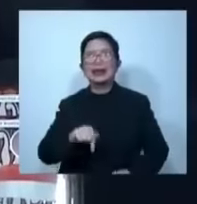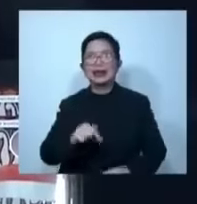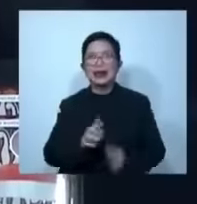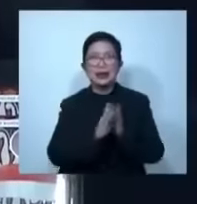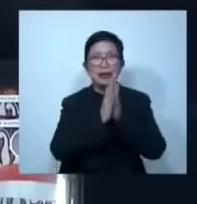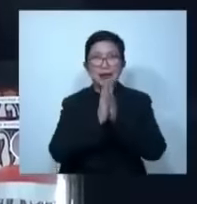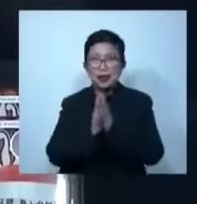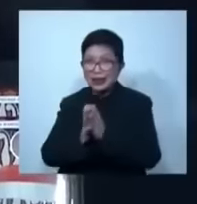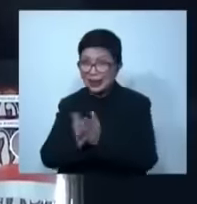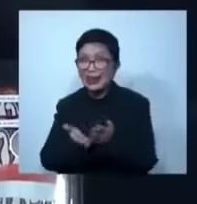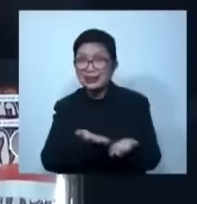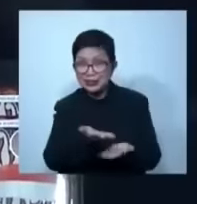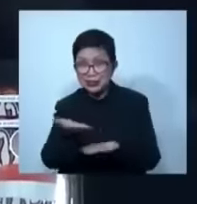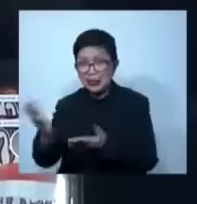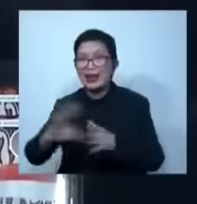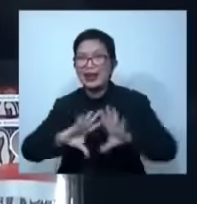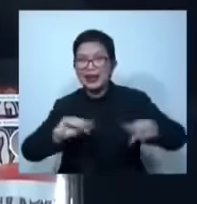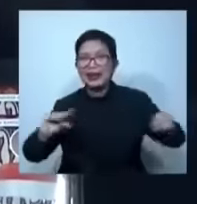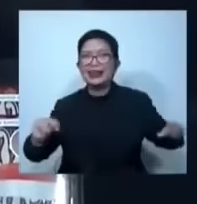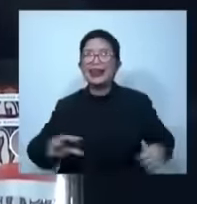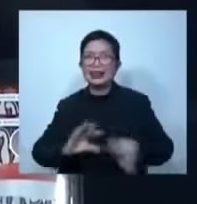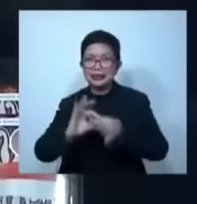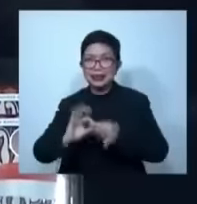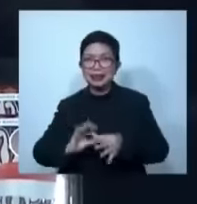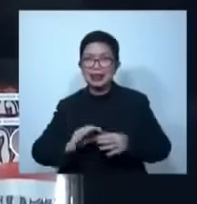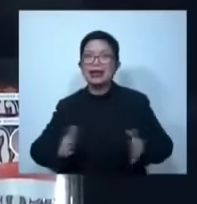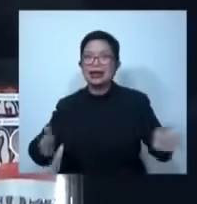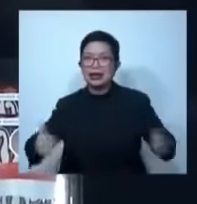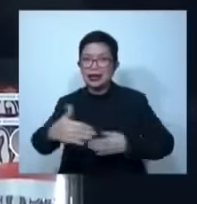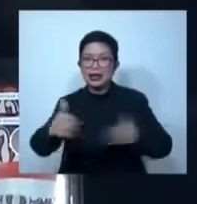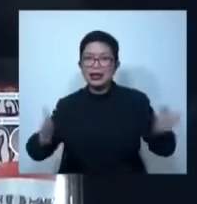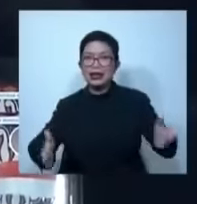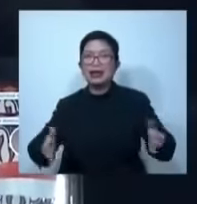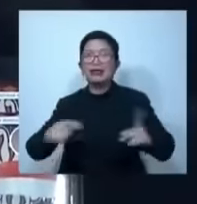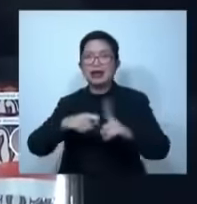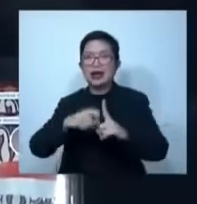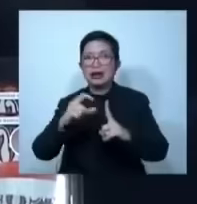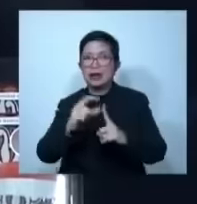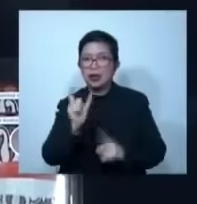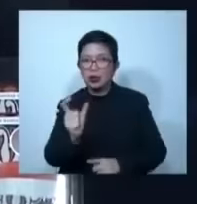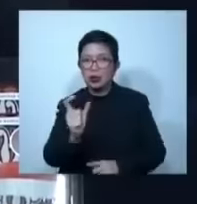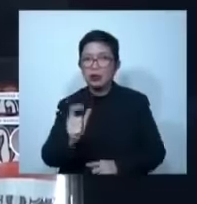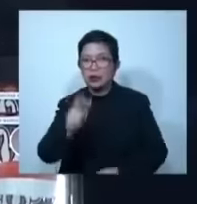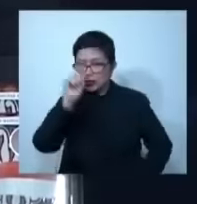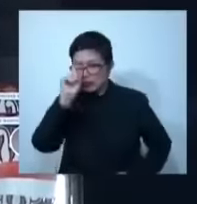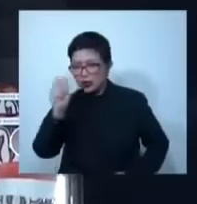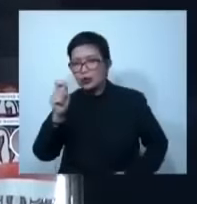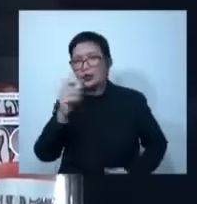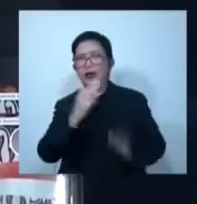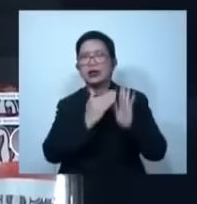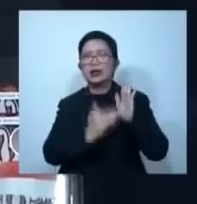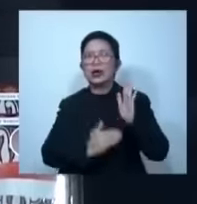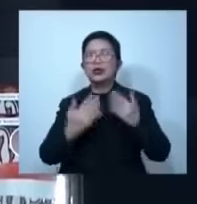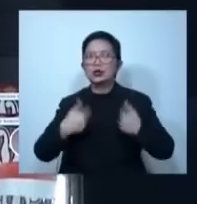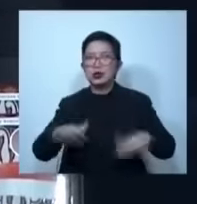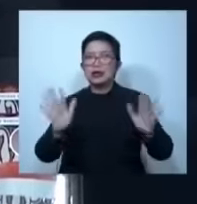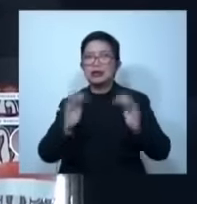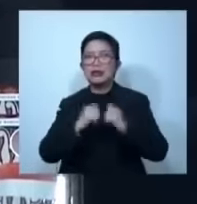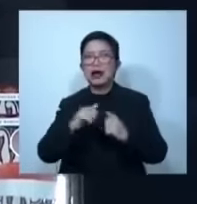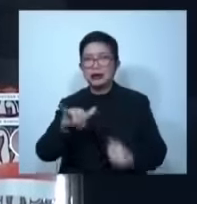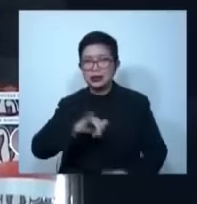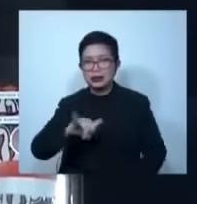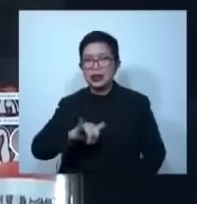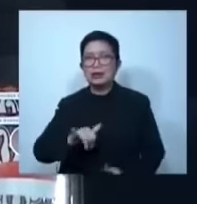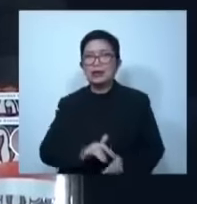memohon kerjasama dari para hadirin yang berada di halaman KPU untuk kemudian mematuhi aturan yang telah kita sepakati bersama tadi. Baik,